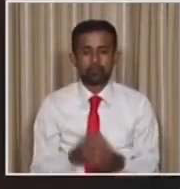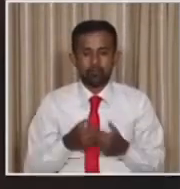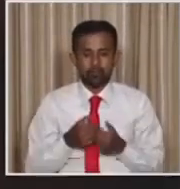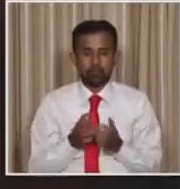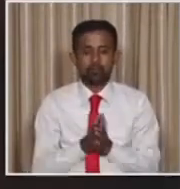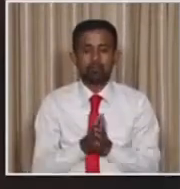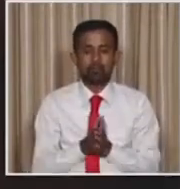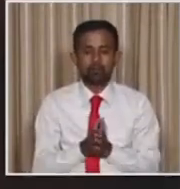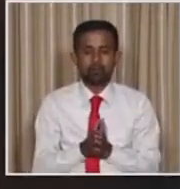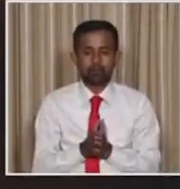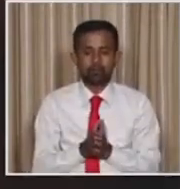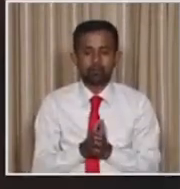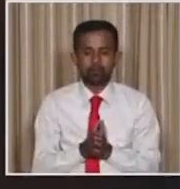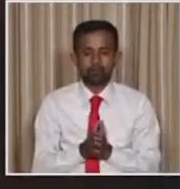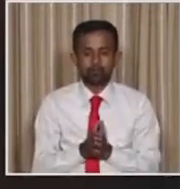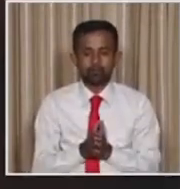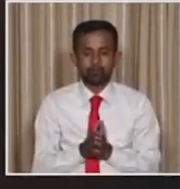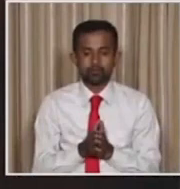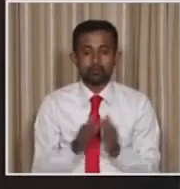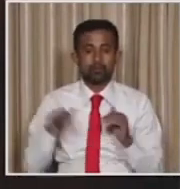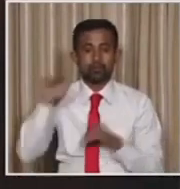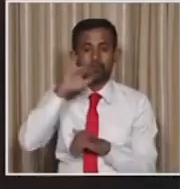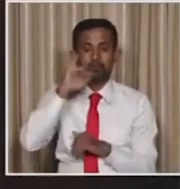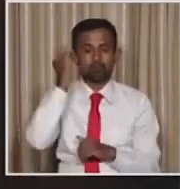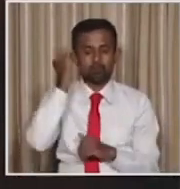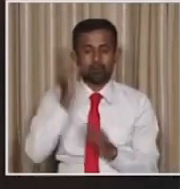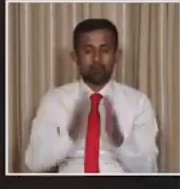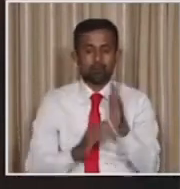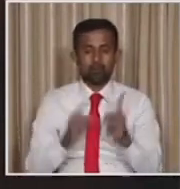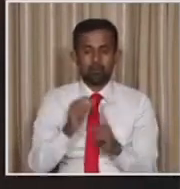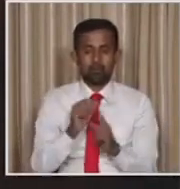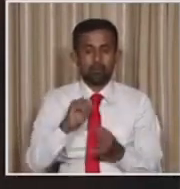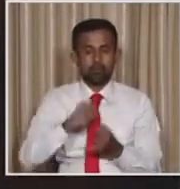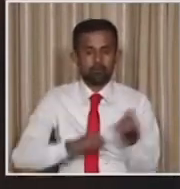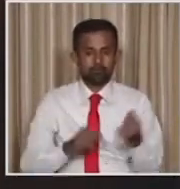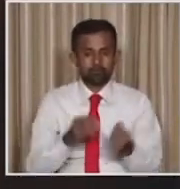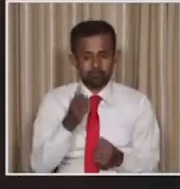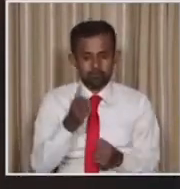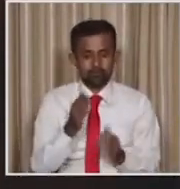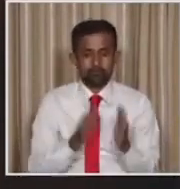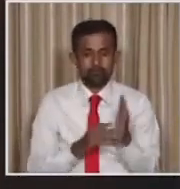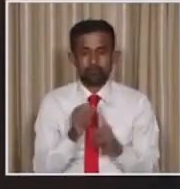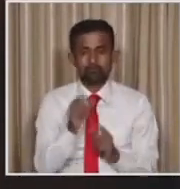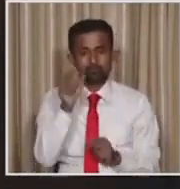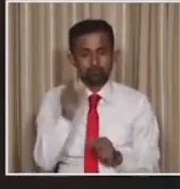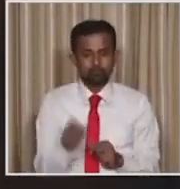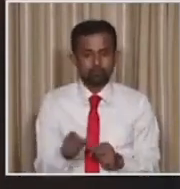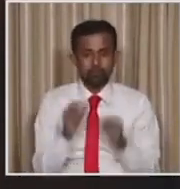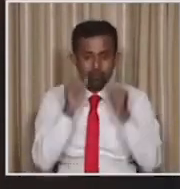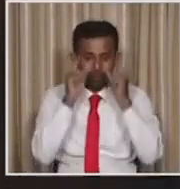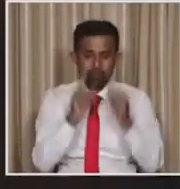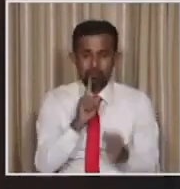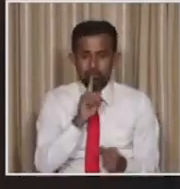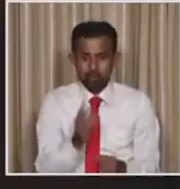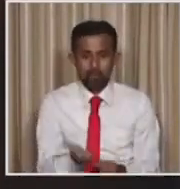තමන්ගේ ඉහළ නිලධාරීන් අමාත්‍යංශවල ලේකම්වරුන් ඇමතිවරුන් දැනුවත් කළ